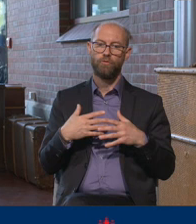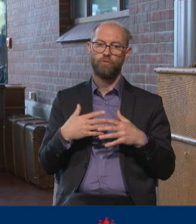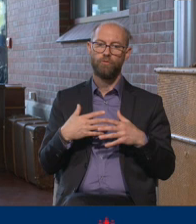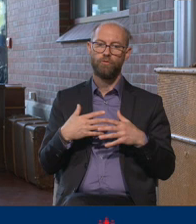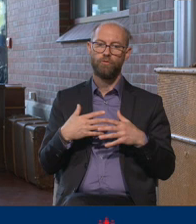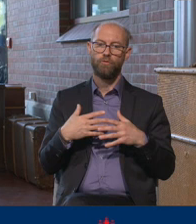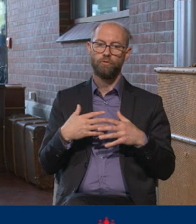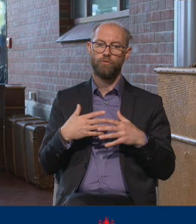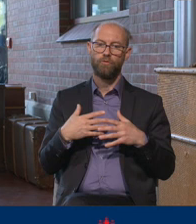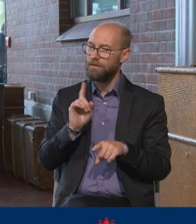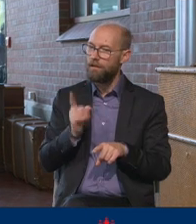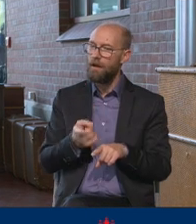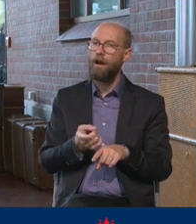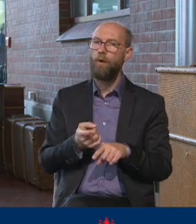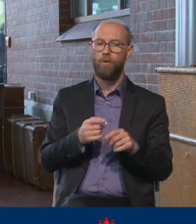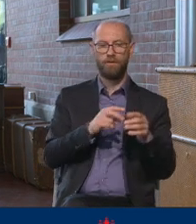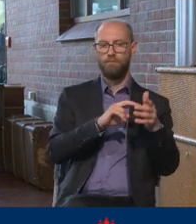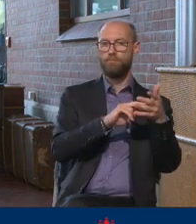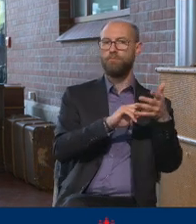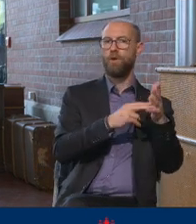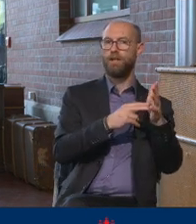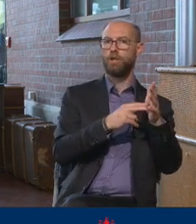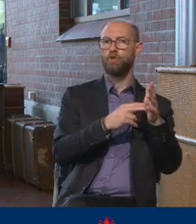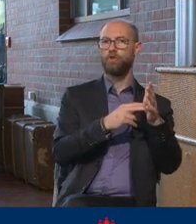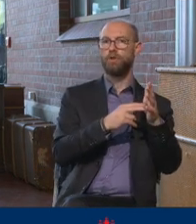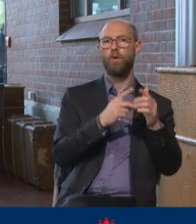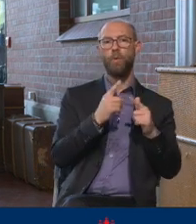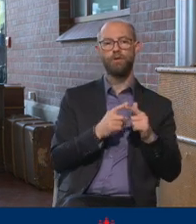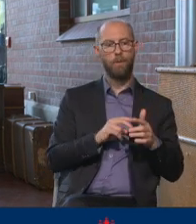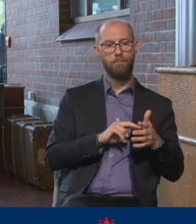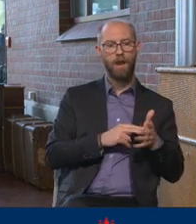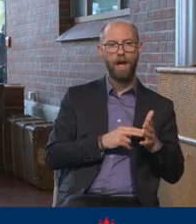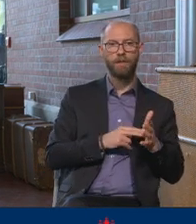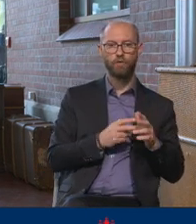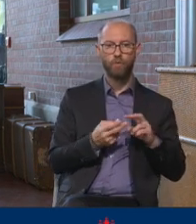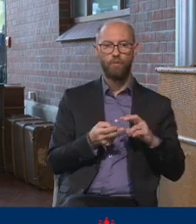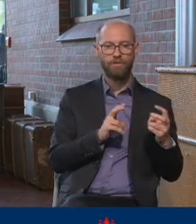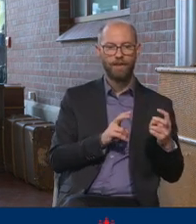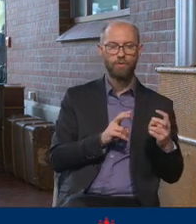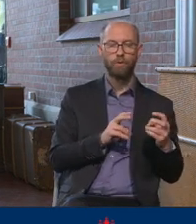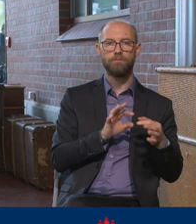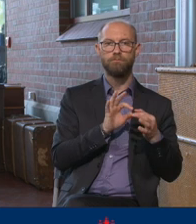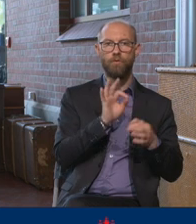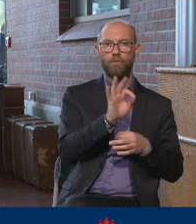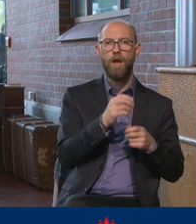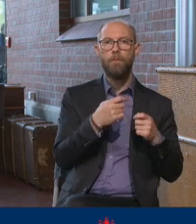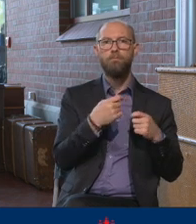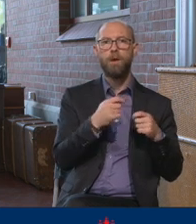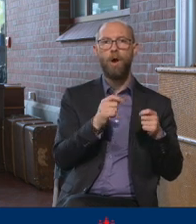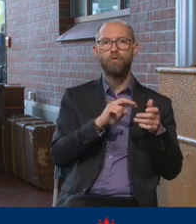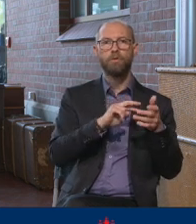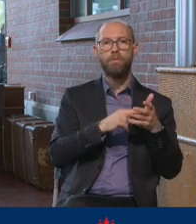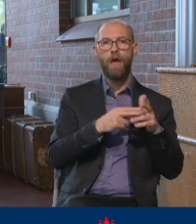dann die politisch planerische umsetzung den vorfall bebauungsplanverfahren auf der nordseite